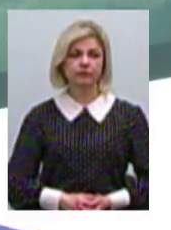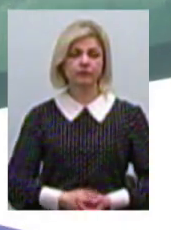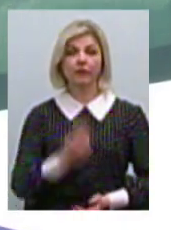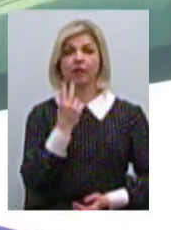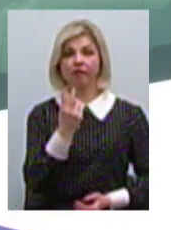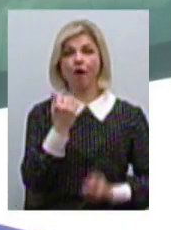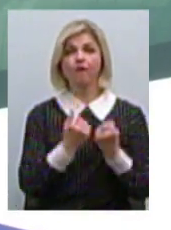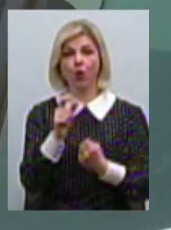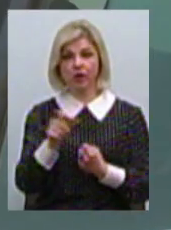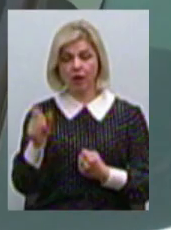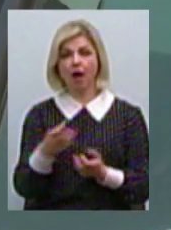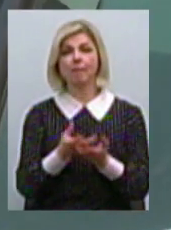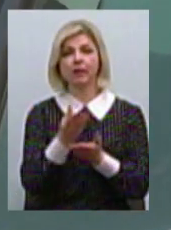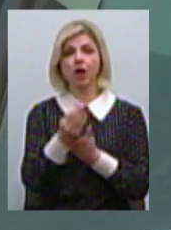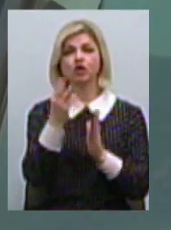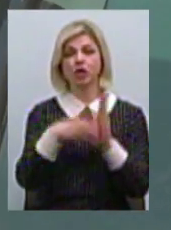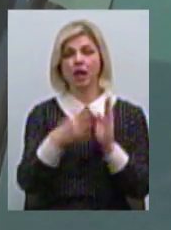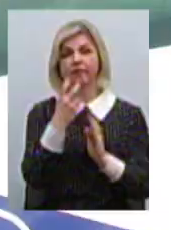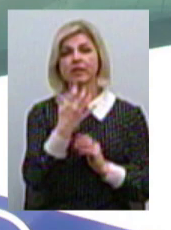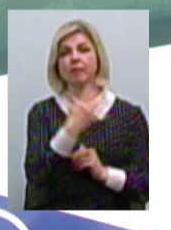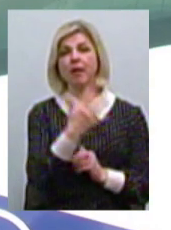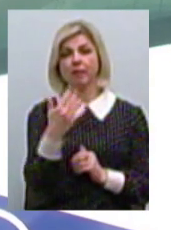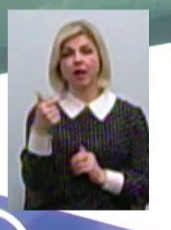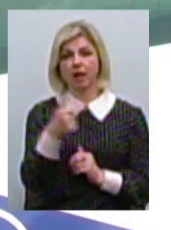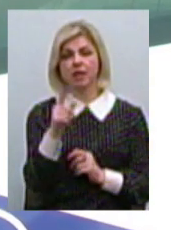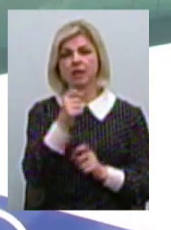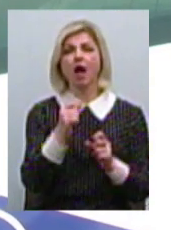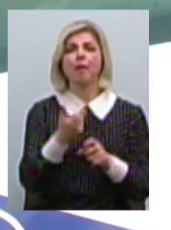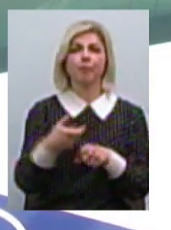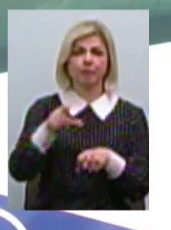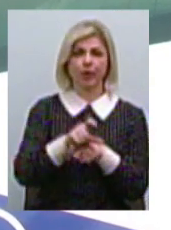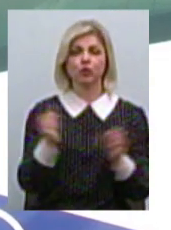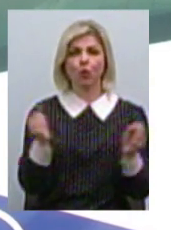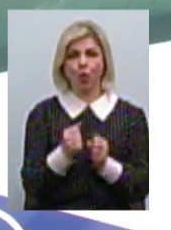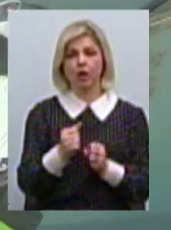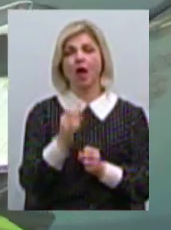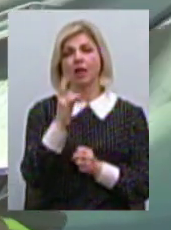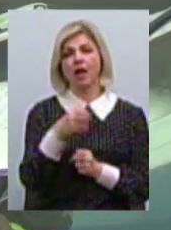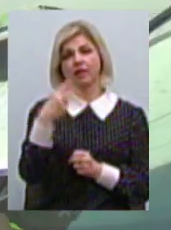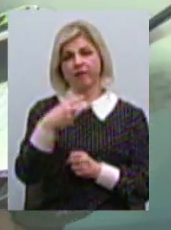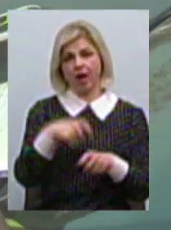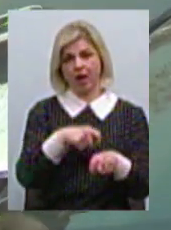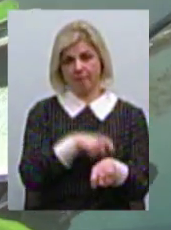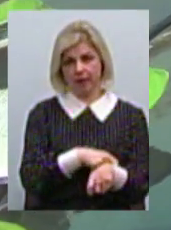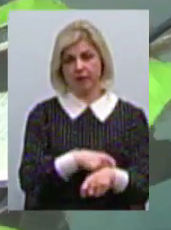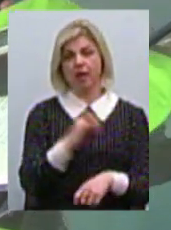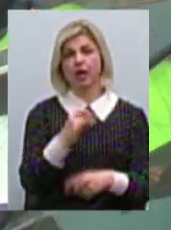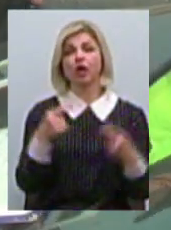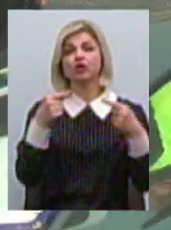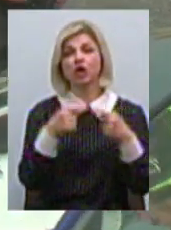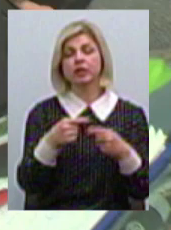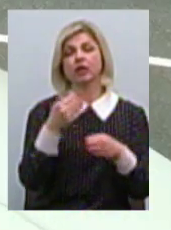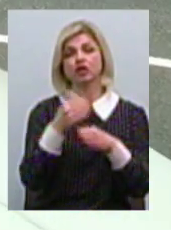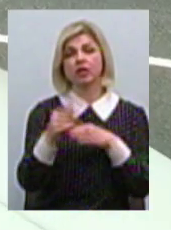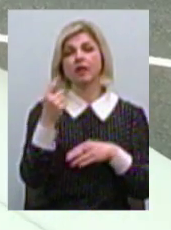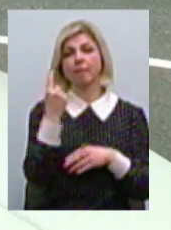Двоє водіїв сплатили штраф у розмірі 255 гривень за перевищення швидкості більше ніж на 20 км на годину, відповідно до частини першої